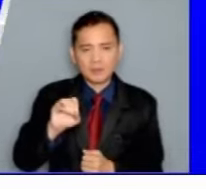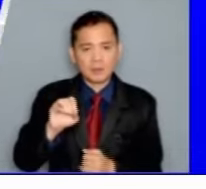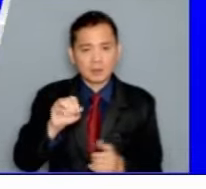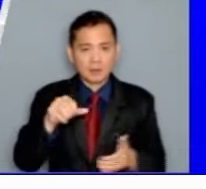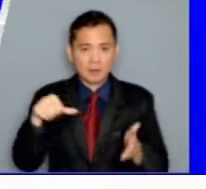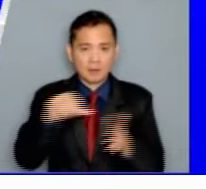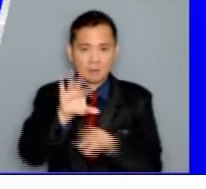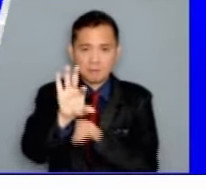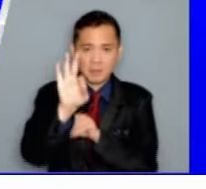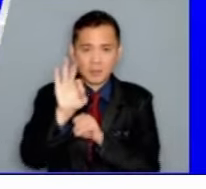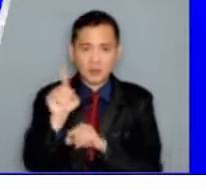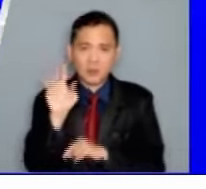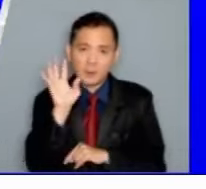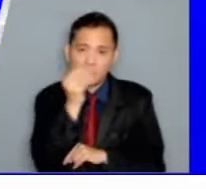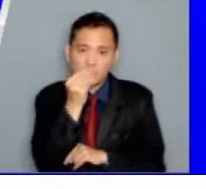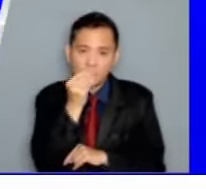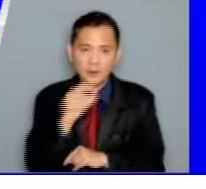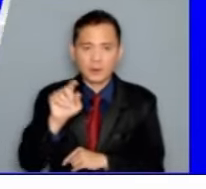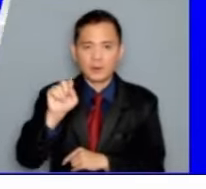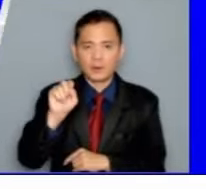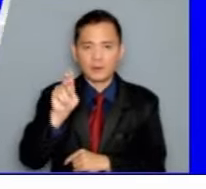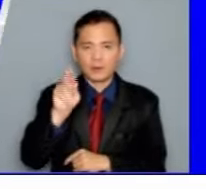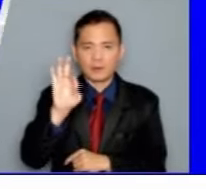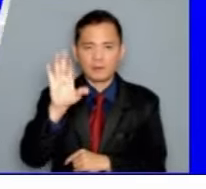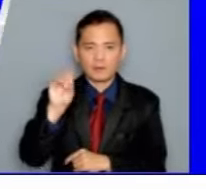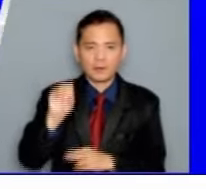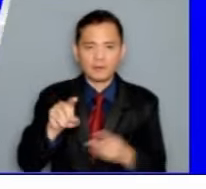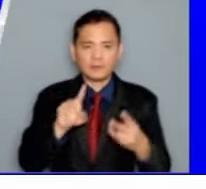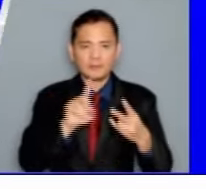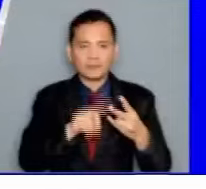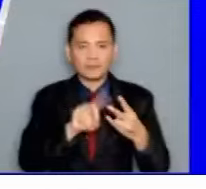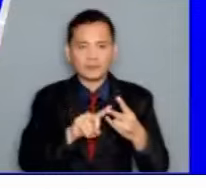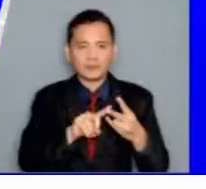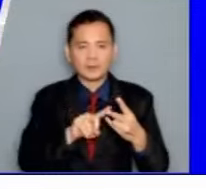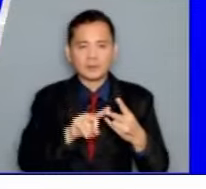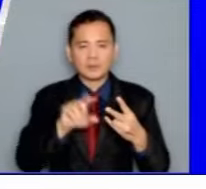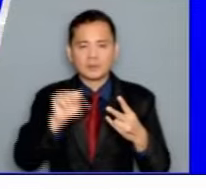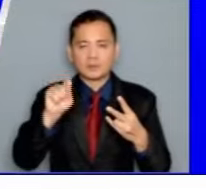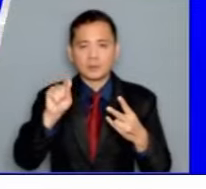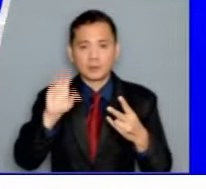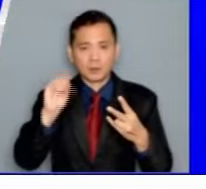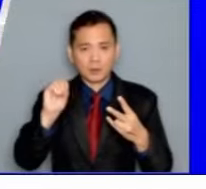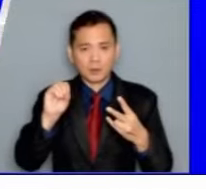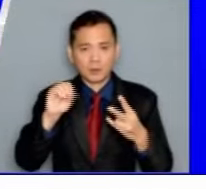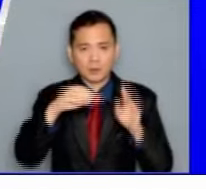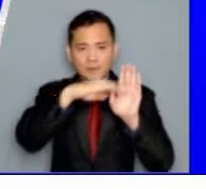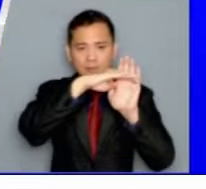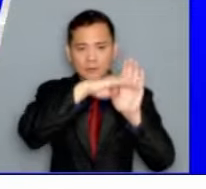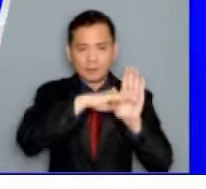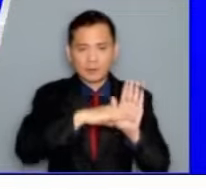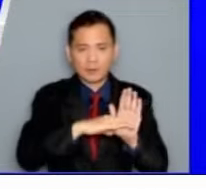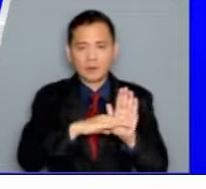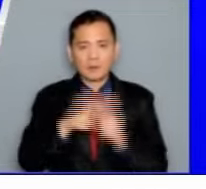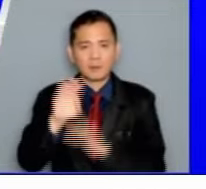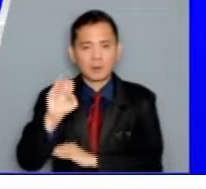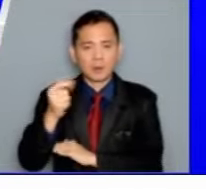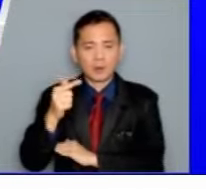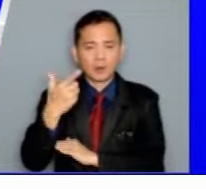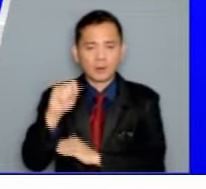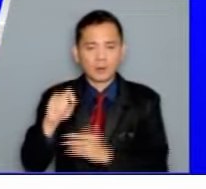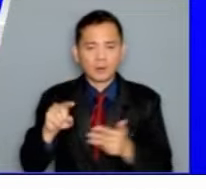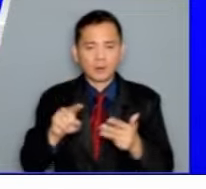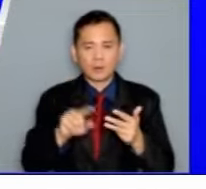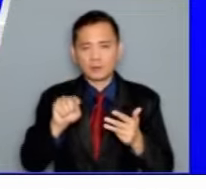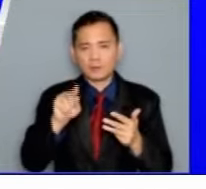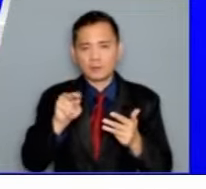niya sina dating Senate President Tito Soto senador bongo Ben Tulfo dati Pangulong Rodrigo Duterte